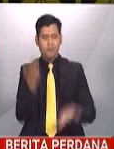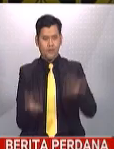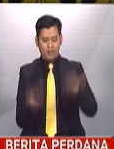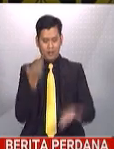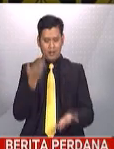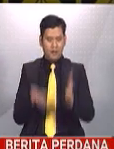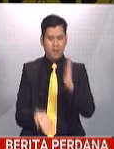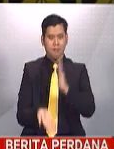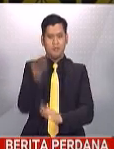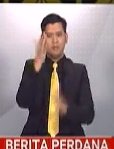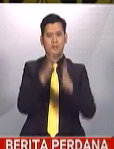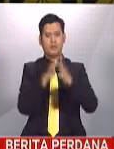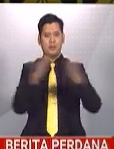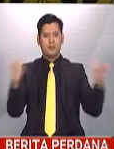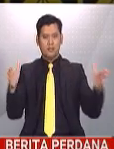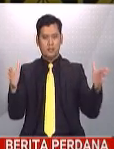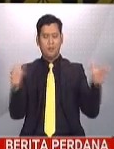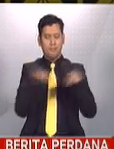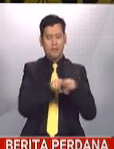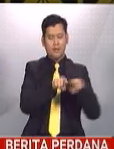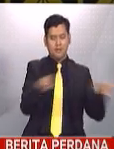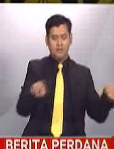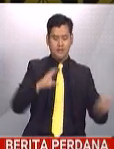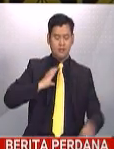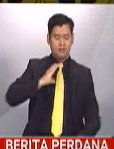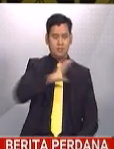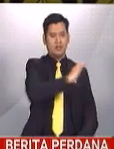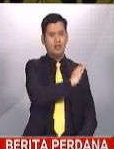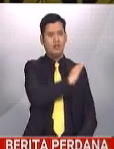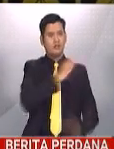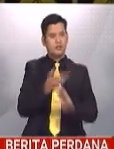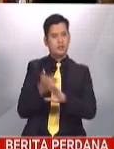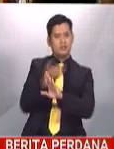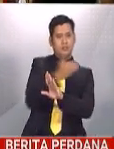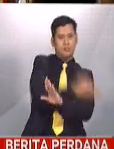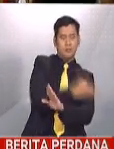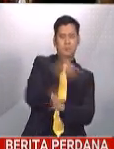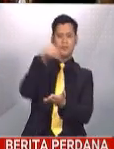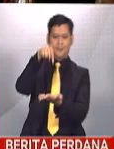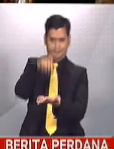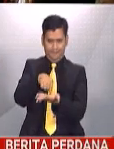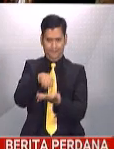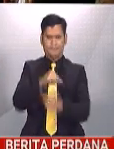besar berbanding bilangan calon pada tahun sebelumnya.